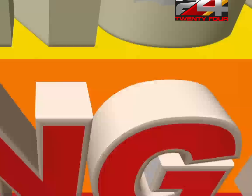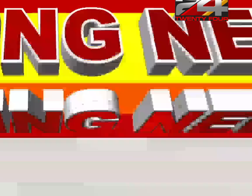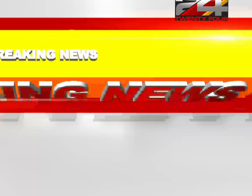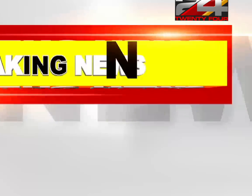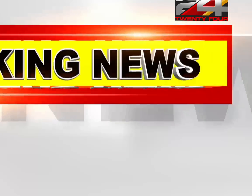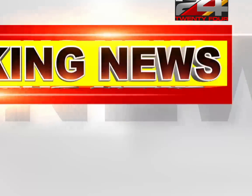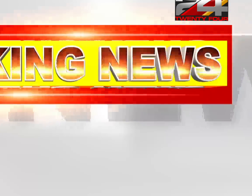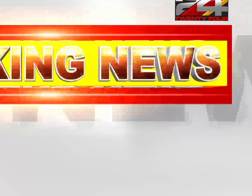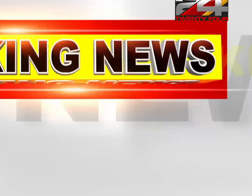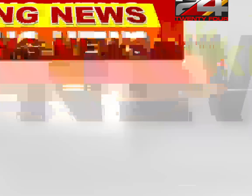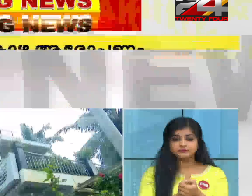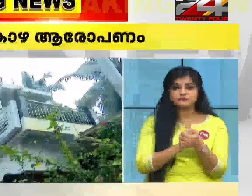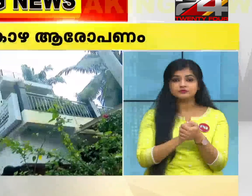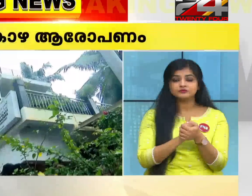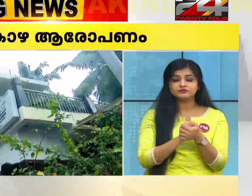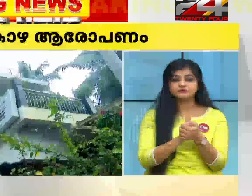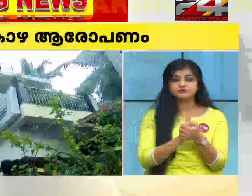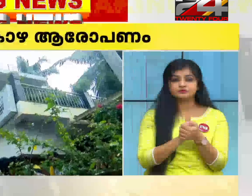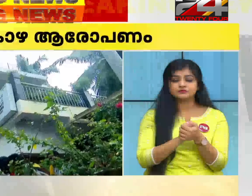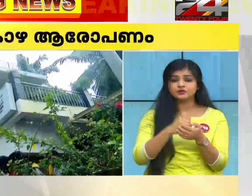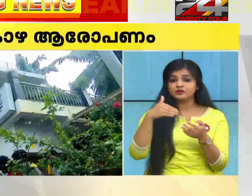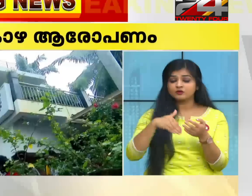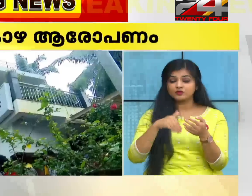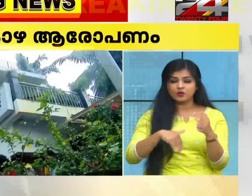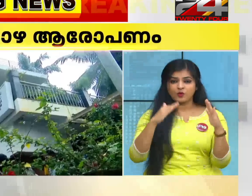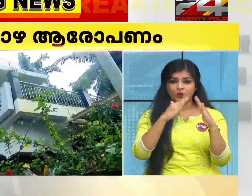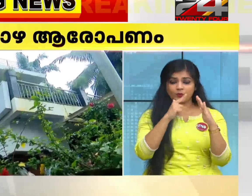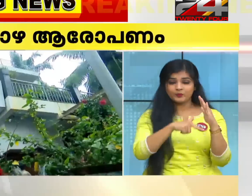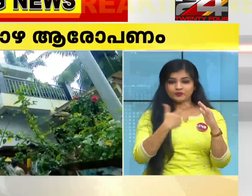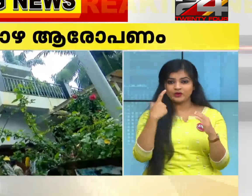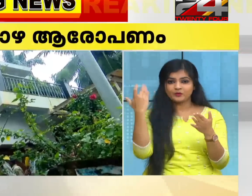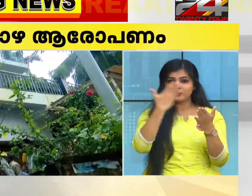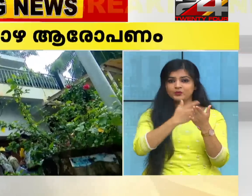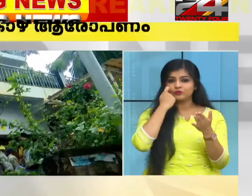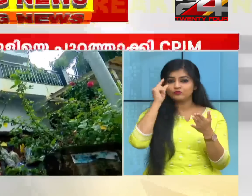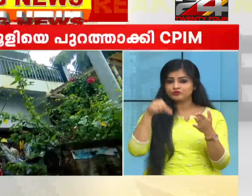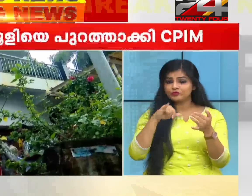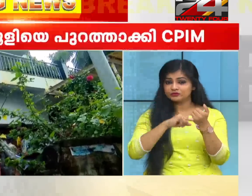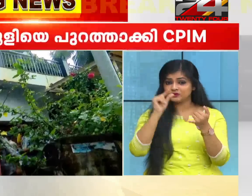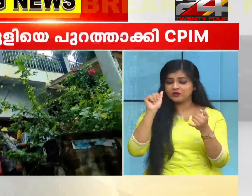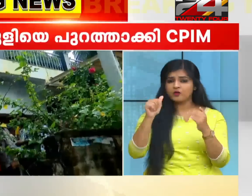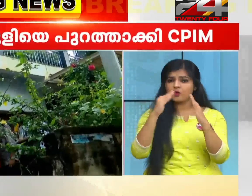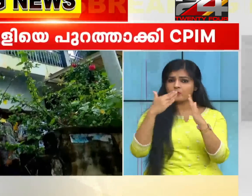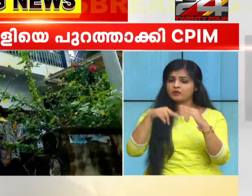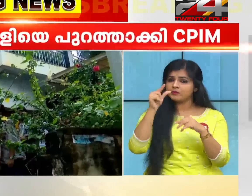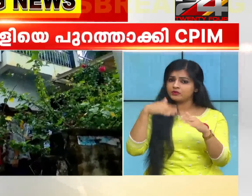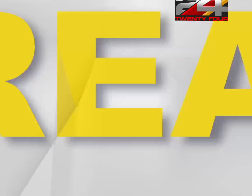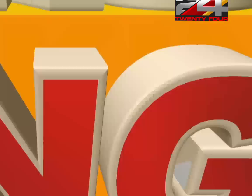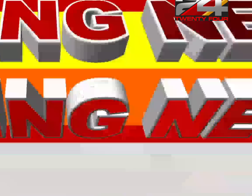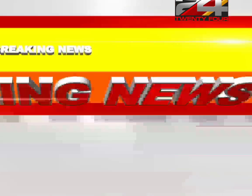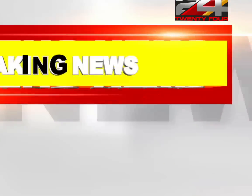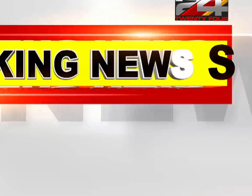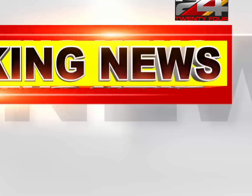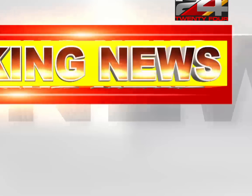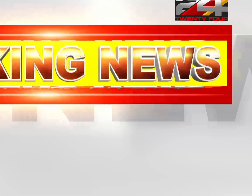അഭിജിത്ത് മുഴക്കുന്നാണ് ഇപ്പോൾ വിവരങ്ങൾ നൽകിക്കൊണ്ടിരിക്കുന്നത്. അഭിജിത്ത്, ഇപ്പോൾ ആ വീട്ടിൽ ഈ പരാതി ഉന്നയിച്ച ആളുകളുണ്ടോ? അവരുടെ ഒരു പ്രതികരണം പ്രതീക്ഷിക്കാമോ? അവർ ആർക്കാണ്